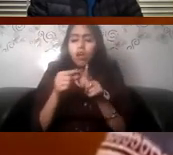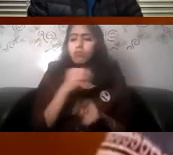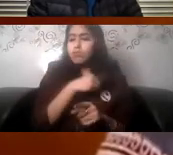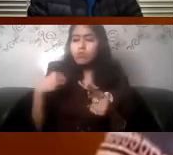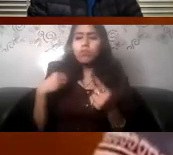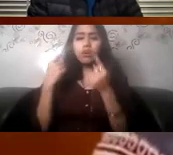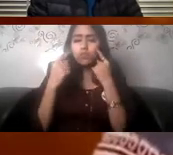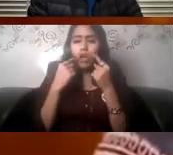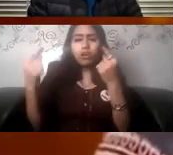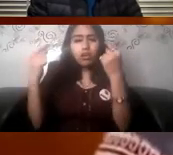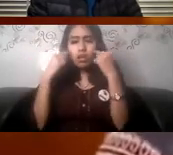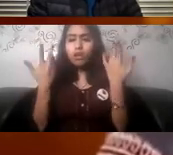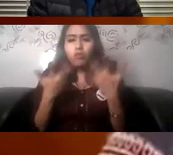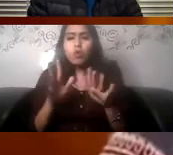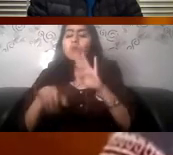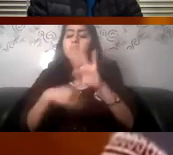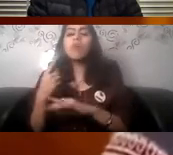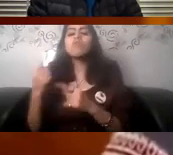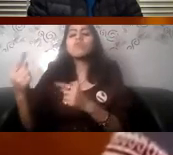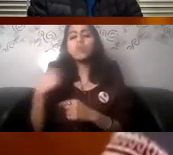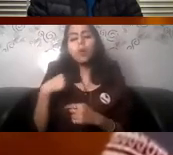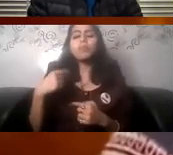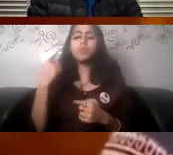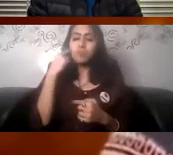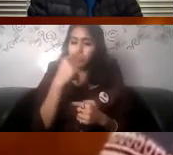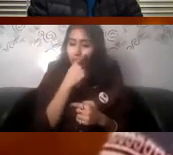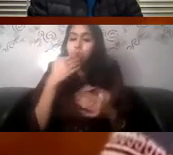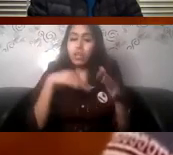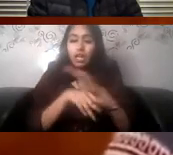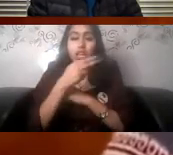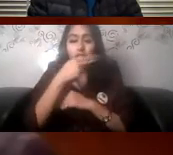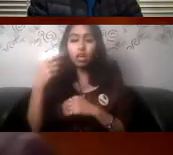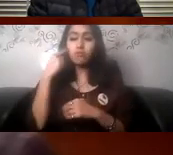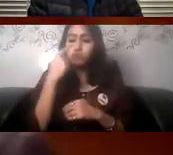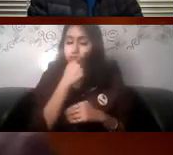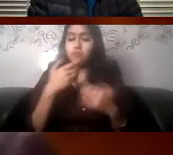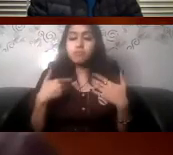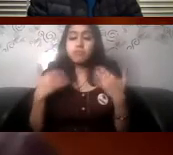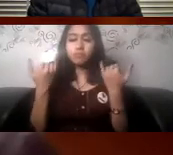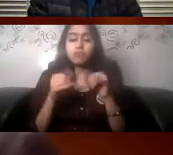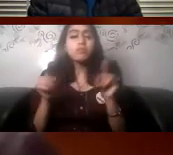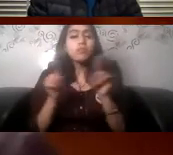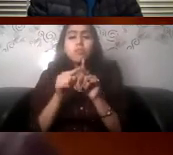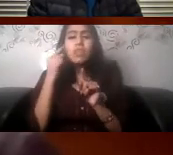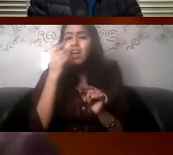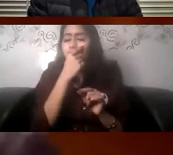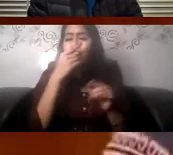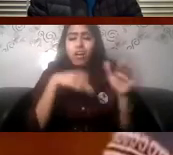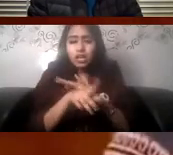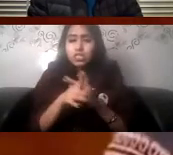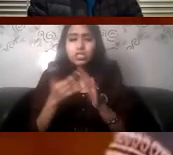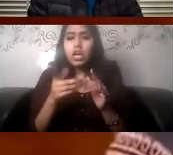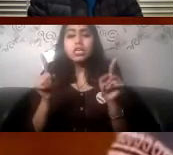चेक किया और हमें ये डायग्नोज करके बताया कि मेरे को एरिडोमैक्युलर डिजेनरेशन है, जो कि एक ऐसी आंख की बीमारी है जिसमें